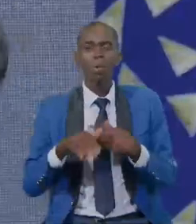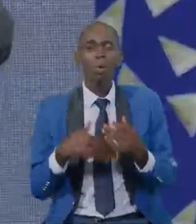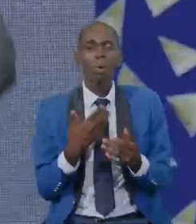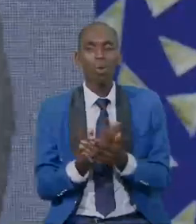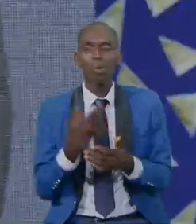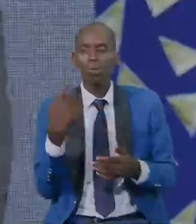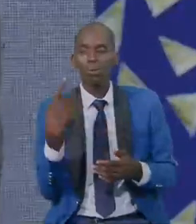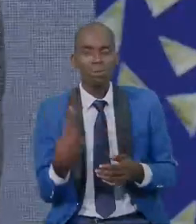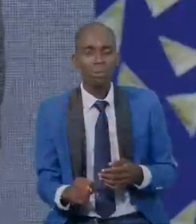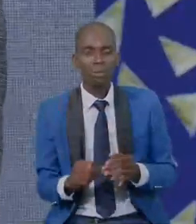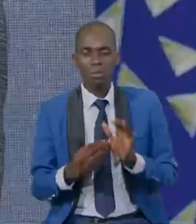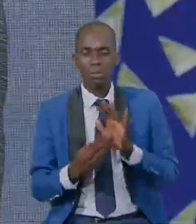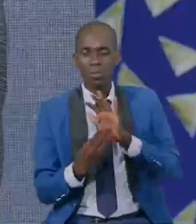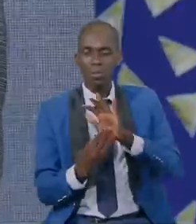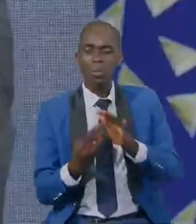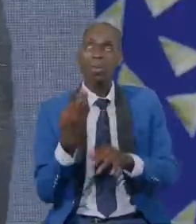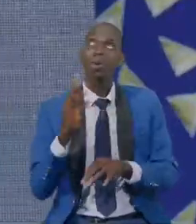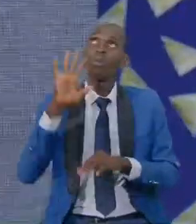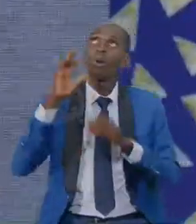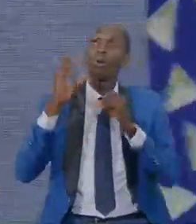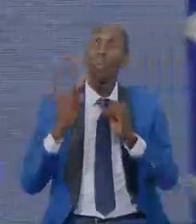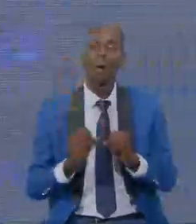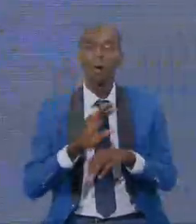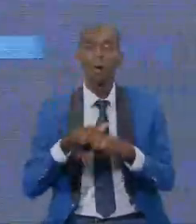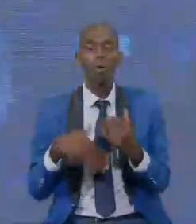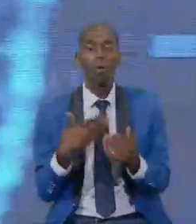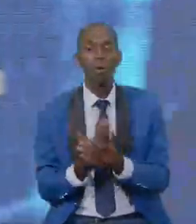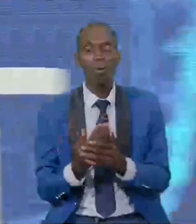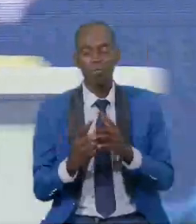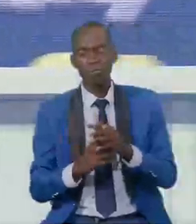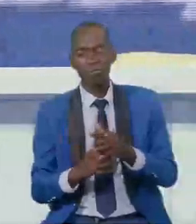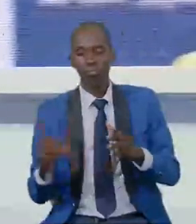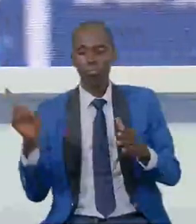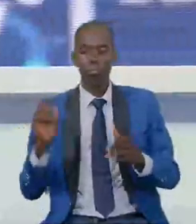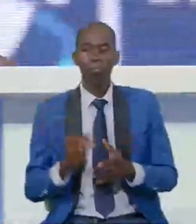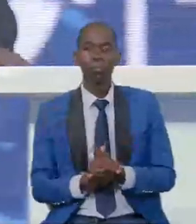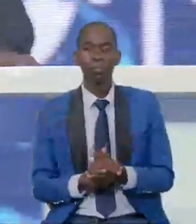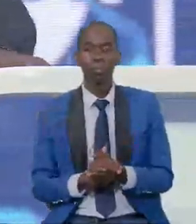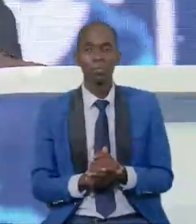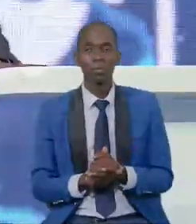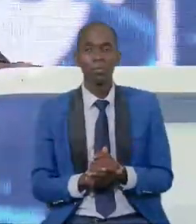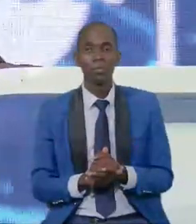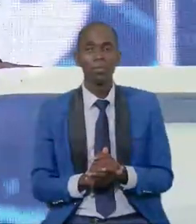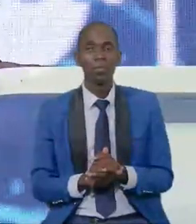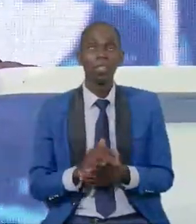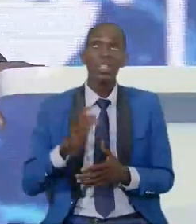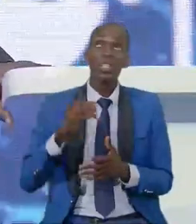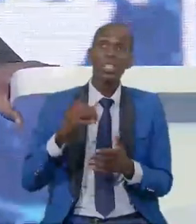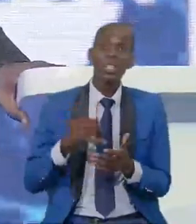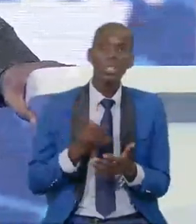plus. La manifestation de guérison, de puissance, tout cela n'est plus.